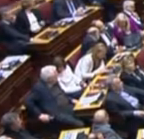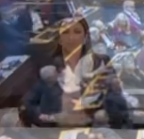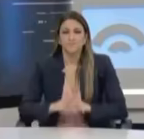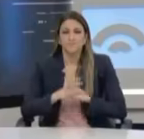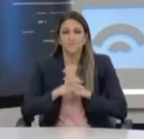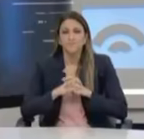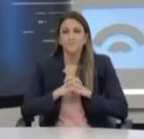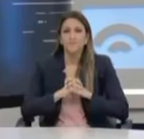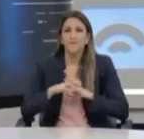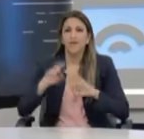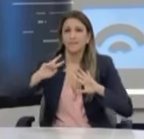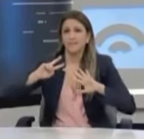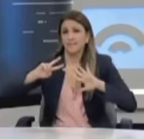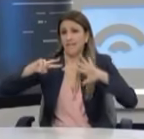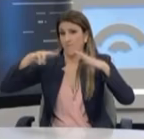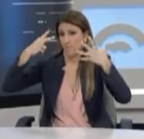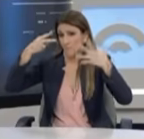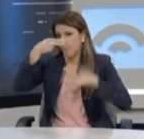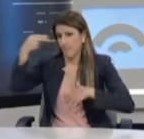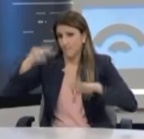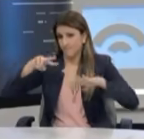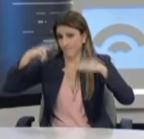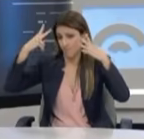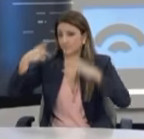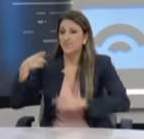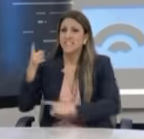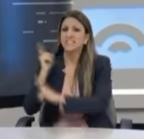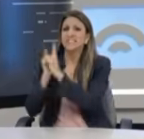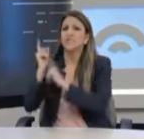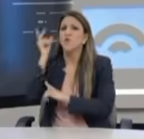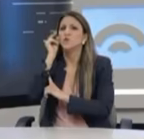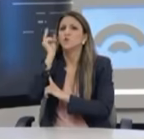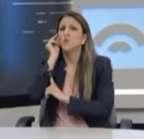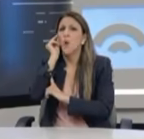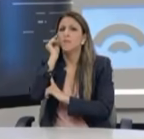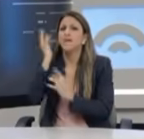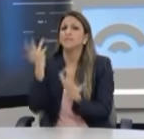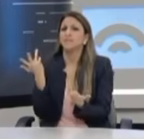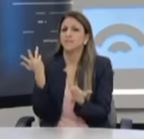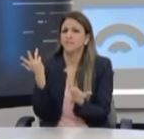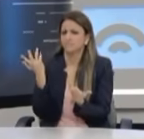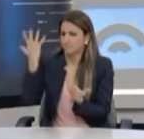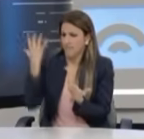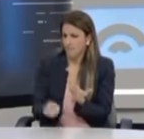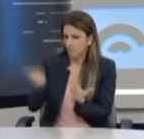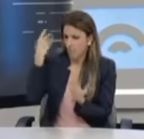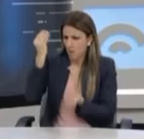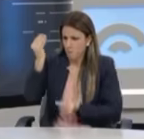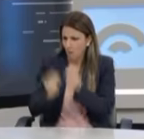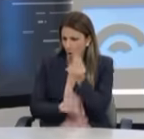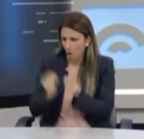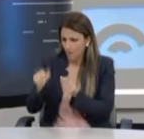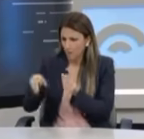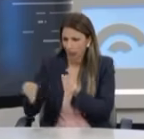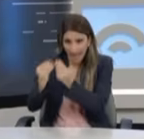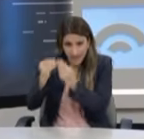Αλήθεια έβδομη. Συμφωνία των Πρεσπών δεν έρχεται να λύσει ένα παλιό πρόβλημα, αλλά να προσθέσει